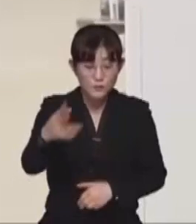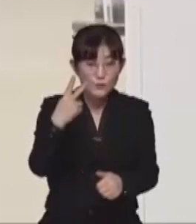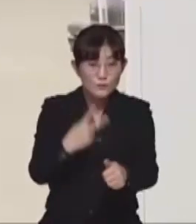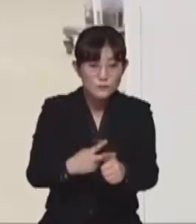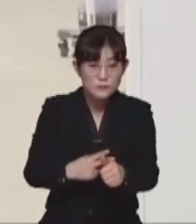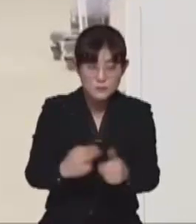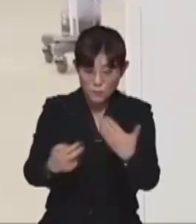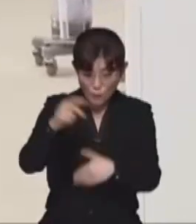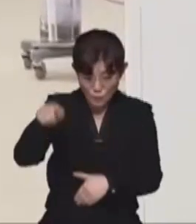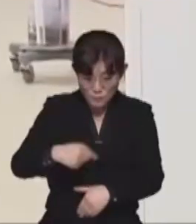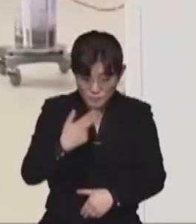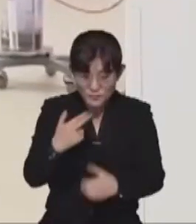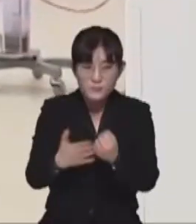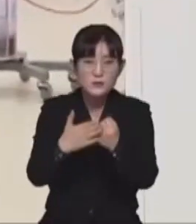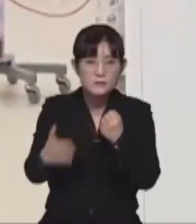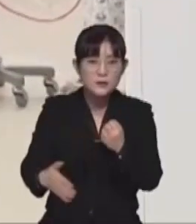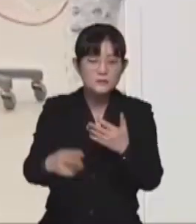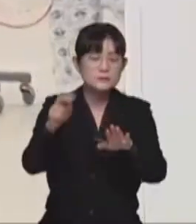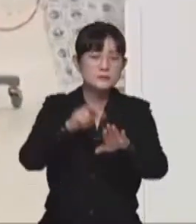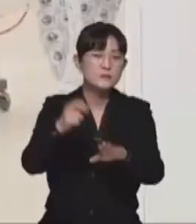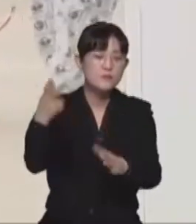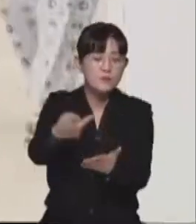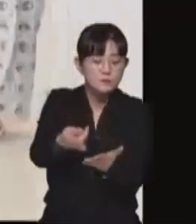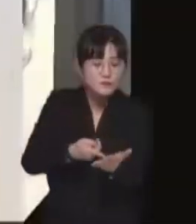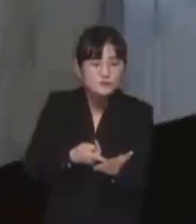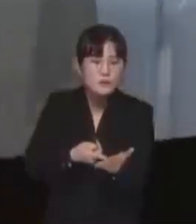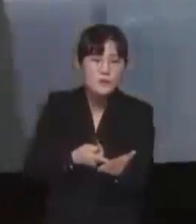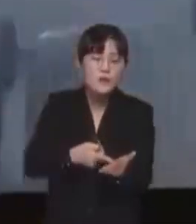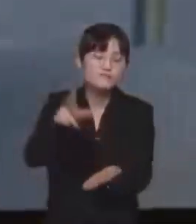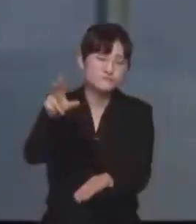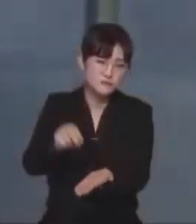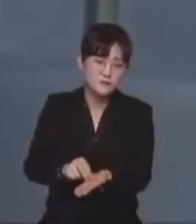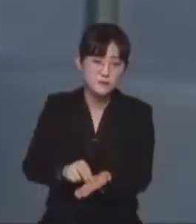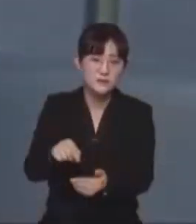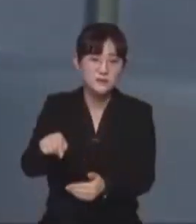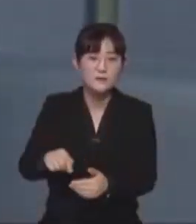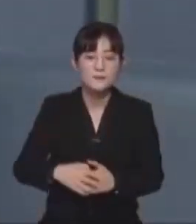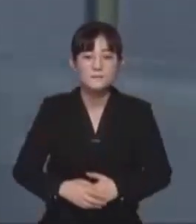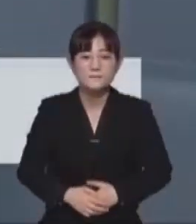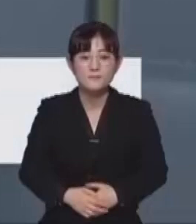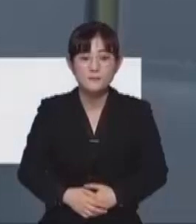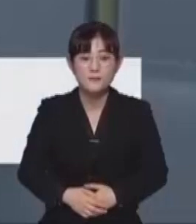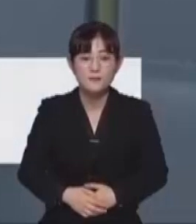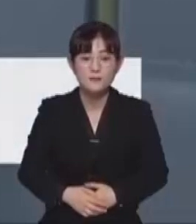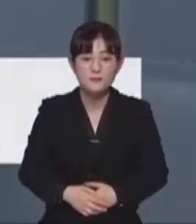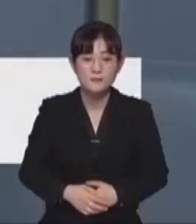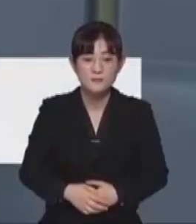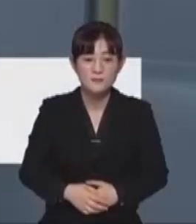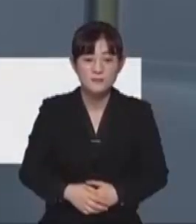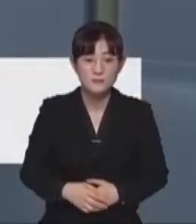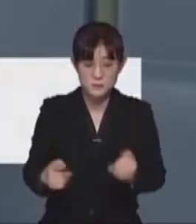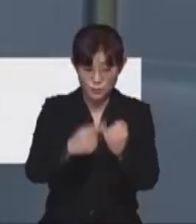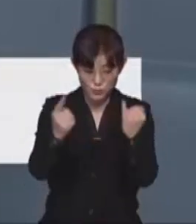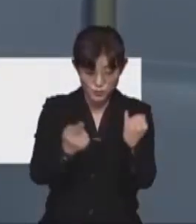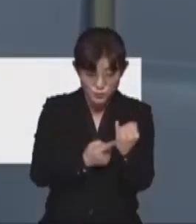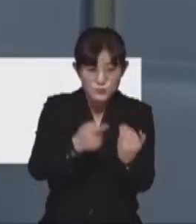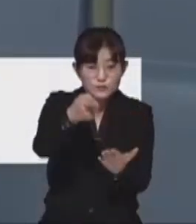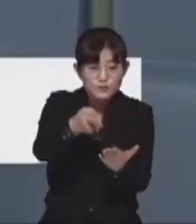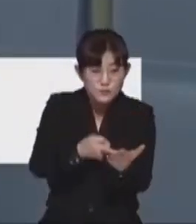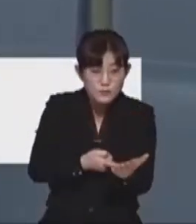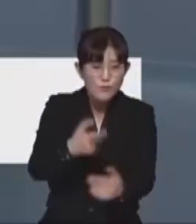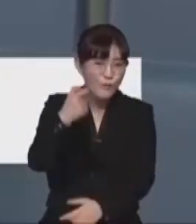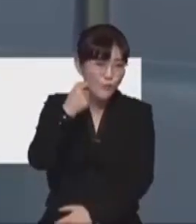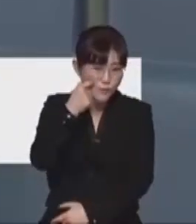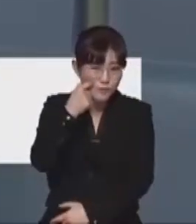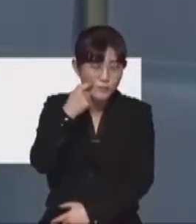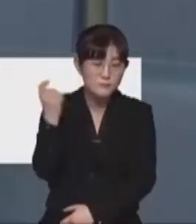출근하지 않으면서 진료와 수술에 차질이 빚어지고 있습니다. 수술은 아예 불가능하다고 말씀하셨어요.